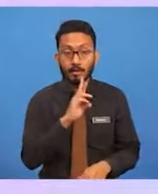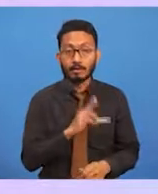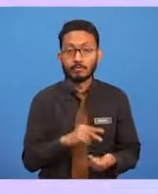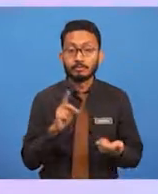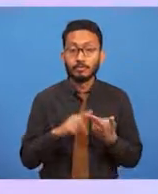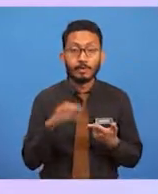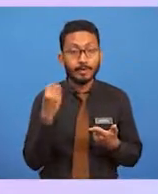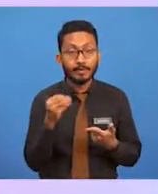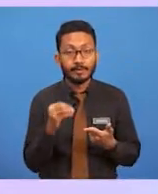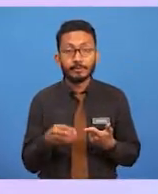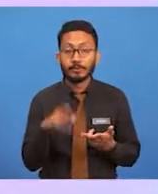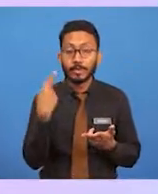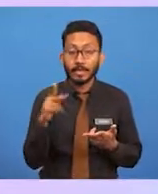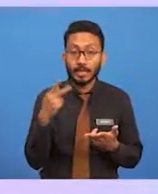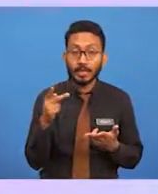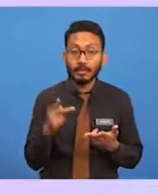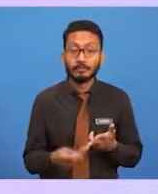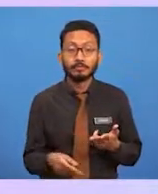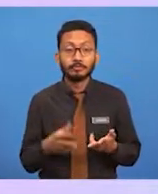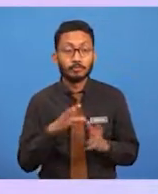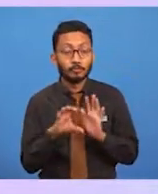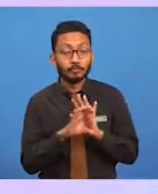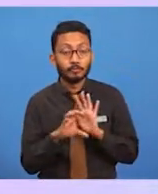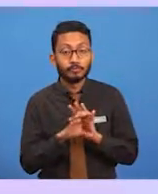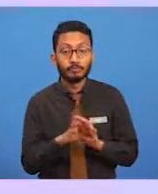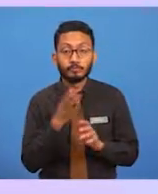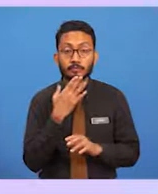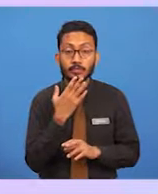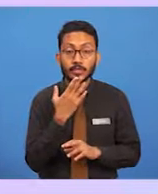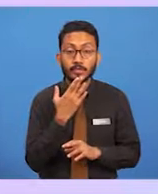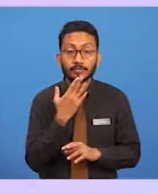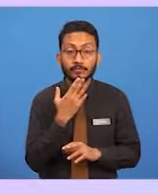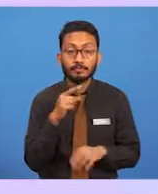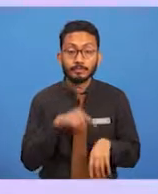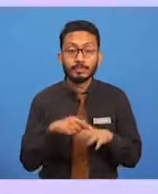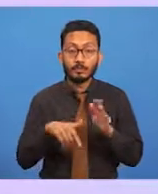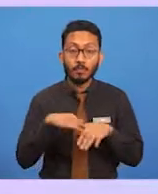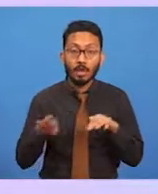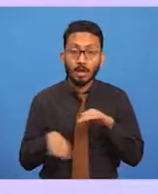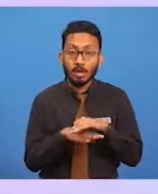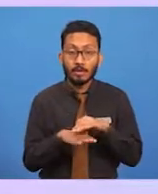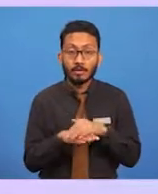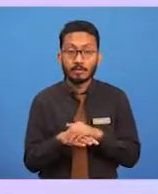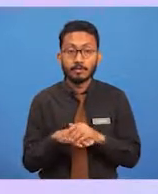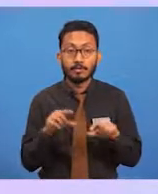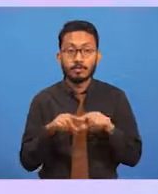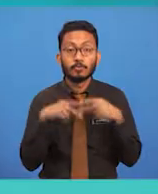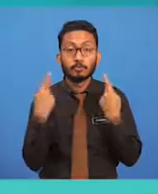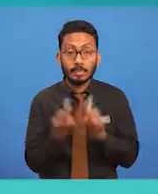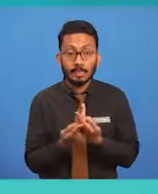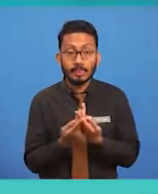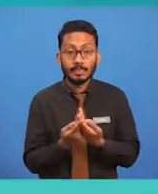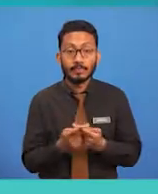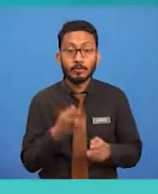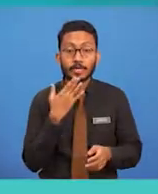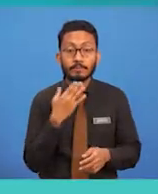kuning merupakan contoh-contoh warna di bawah kategori warna panas.